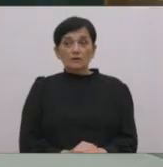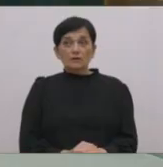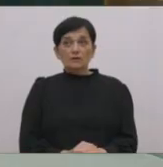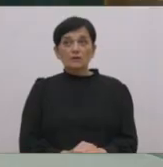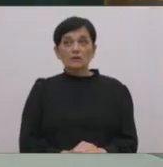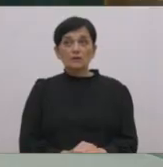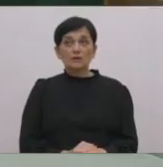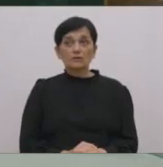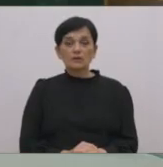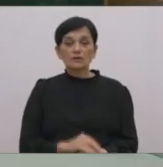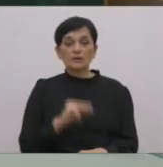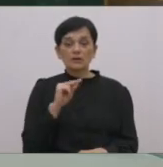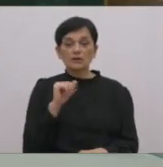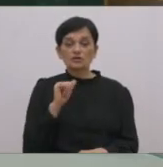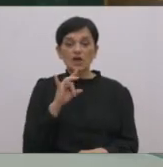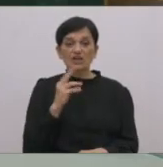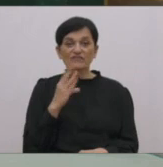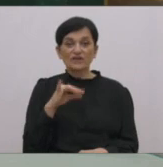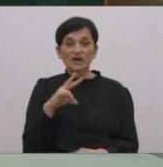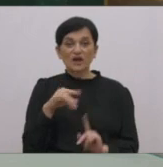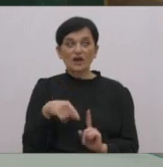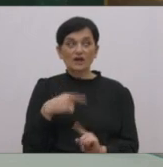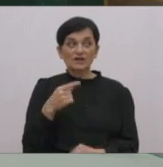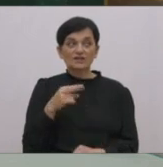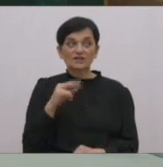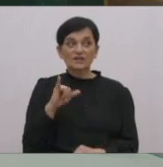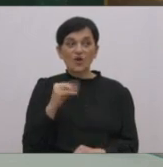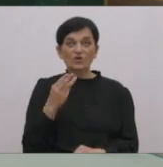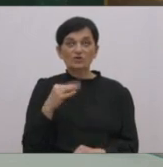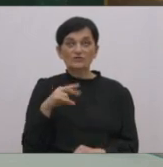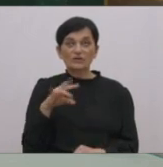თამარ ჩარკვიანი, შემდეგ მიხეილ დაუშვილი წელან გამოჩნდა და ირაკლი